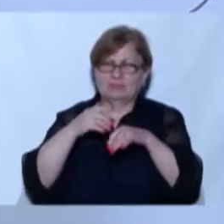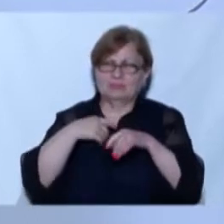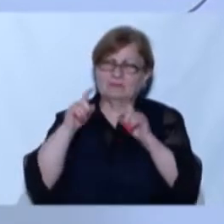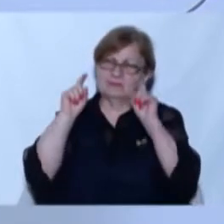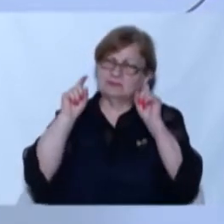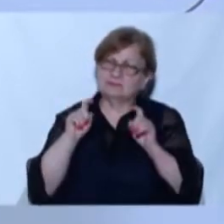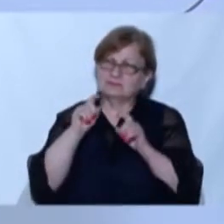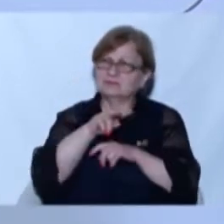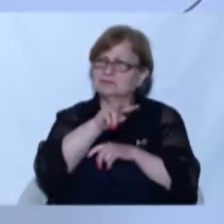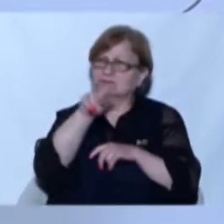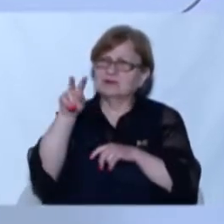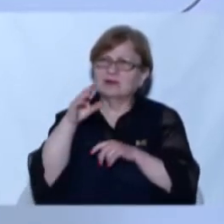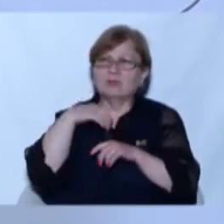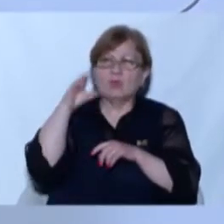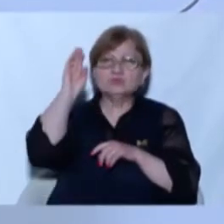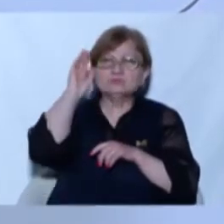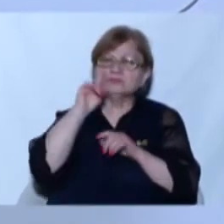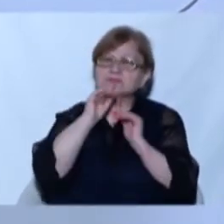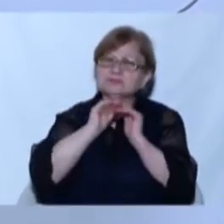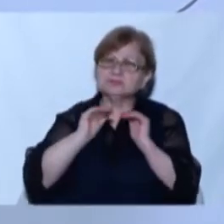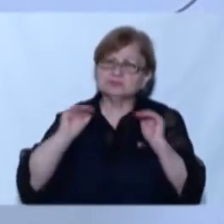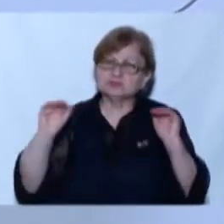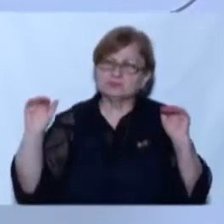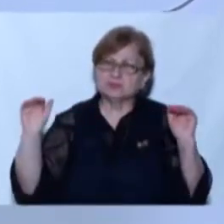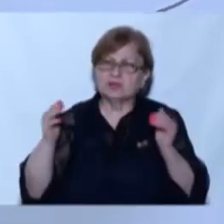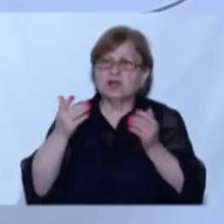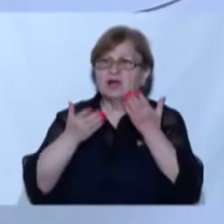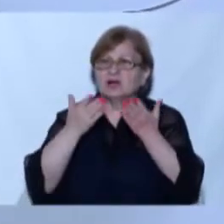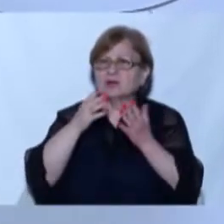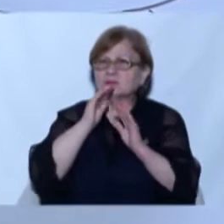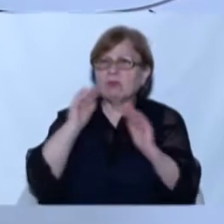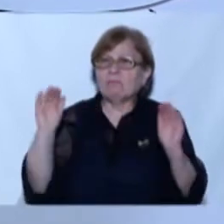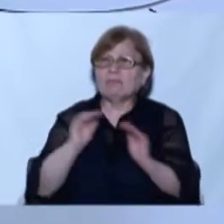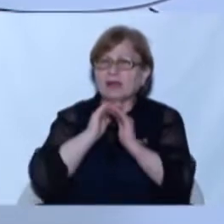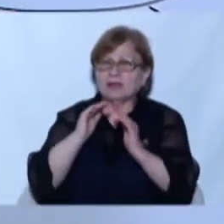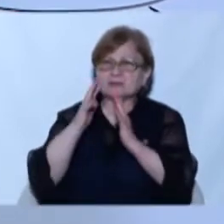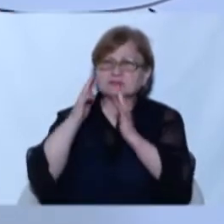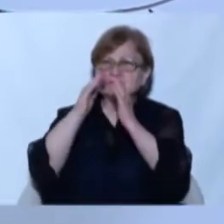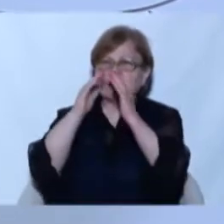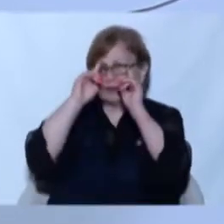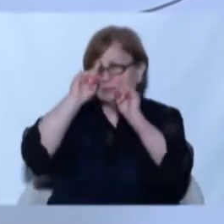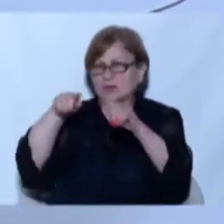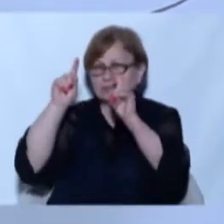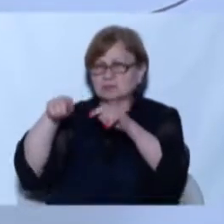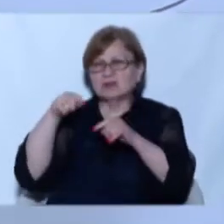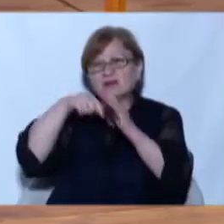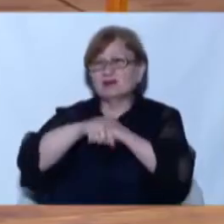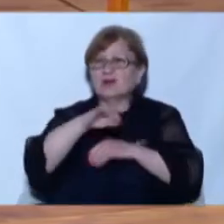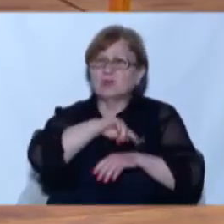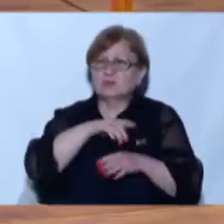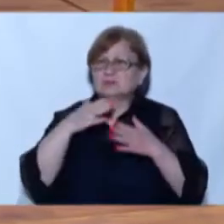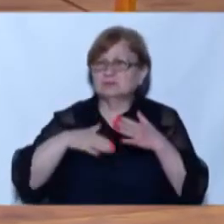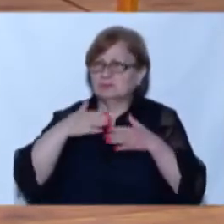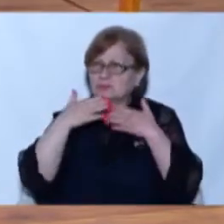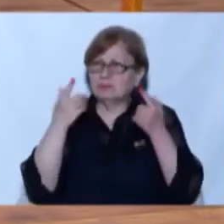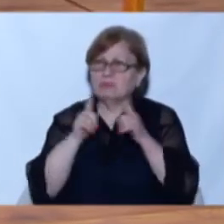და სიჩუმისთვის მომისმენია. თითქოს მღერის მიტოვებული სახლი, არ იმღერება, მაგრამ გულში მაინც მღერის. ეს